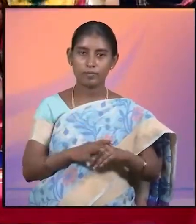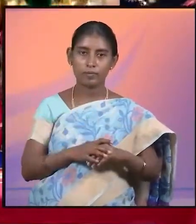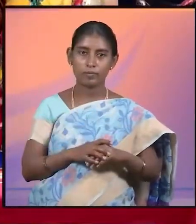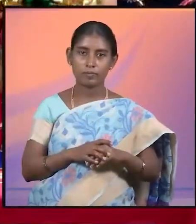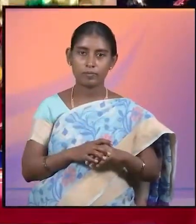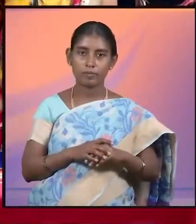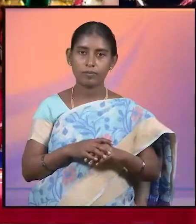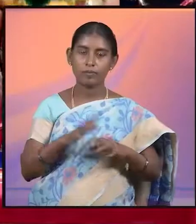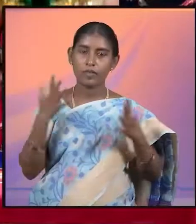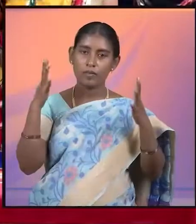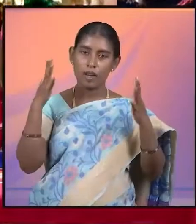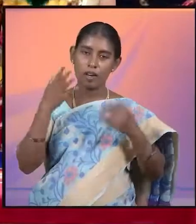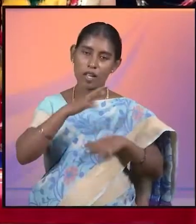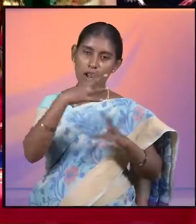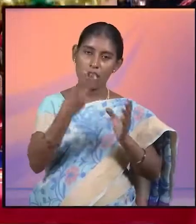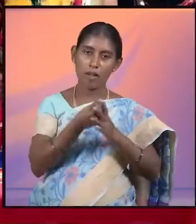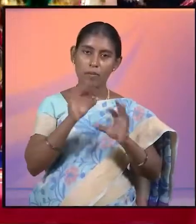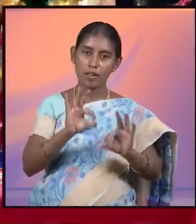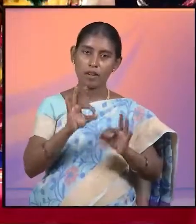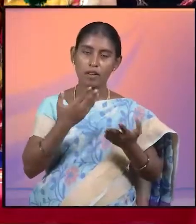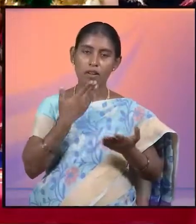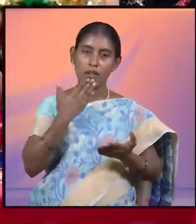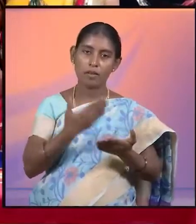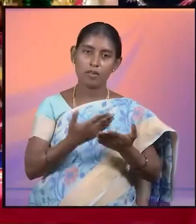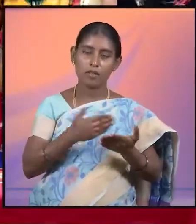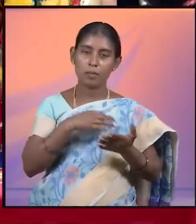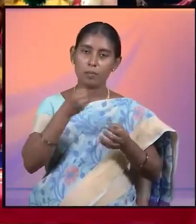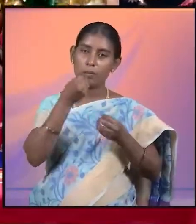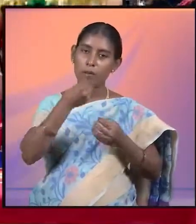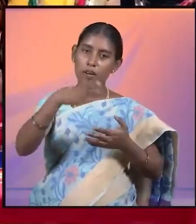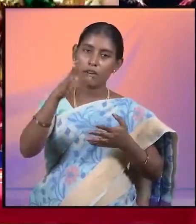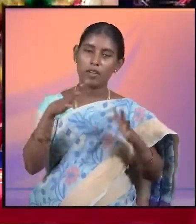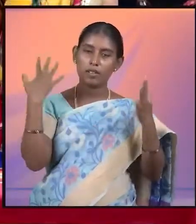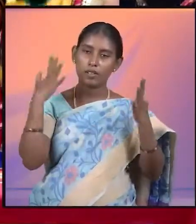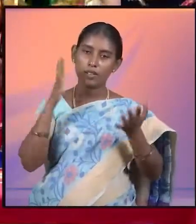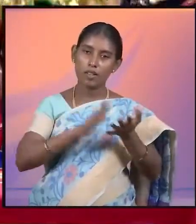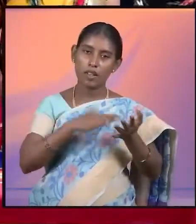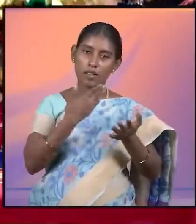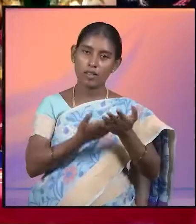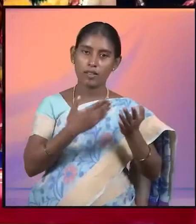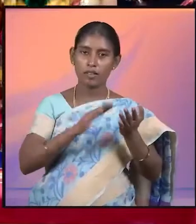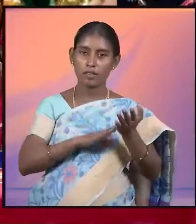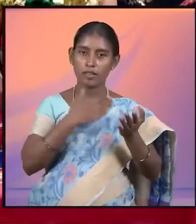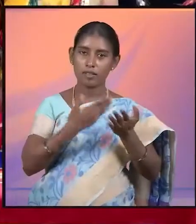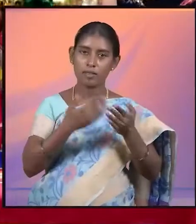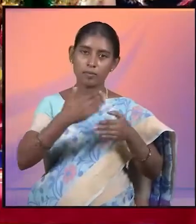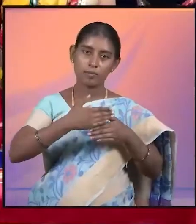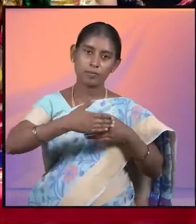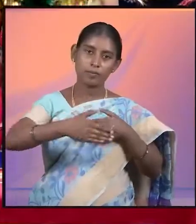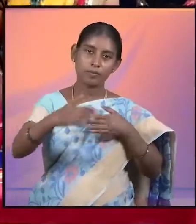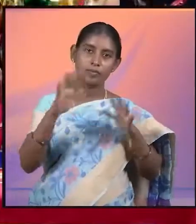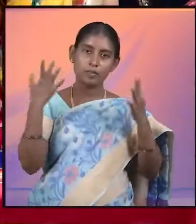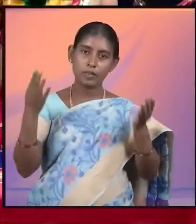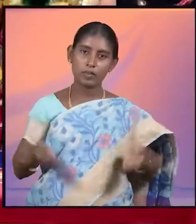வாழிய வாழியவே, வாழிய வாழிய வாழியவே, வாழிய வாழிய வாழியவே, வாழிய வாழிய